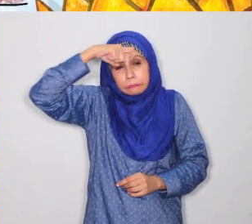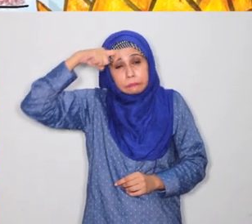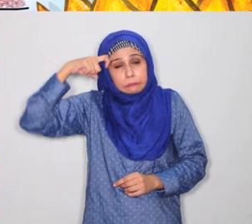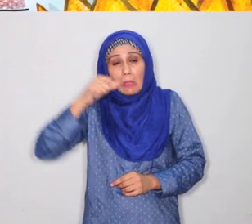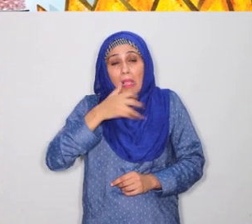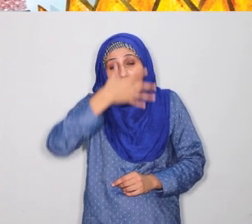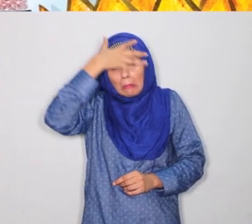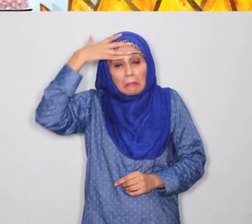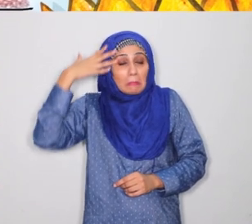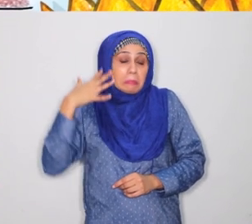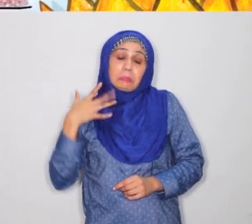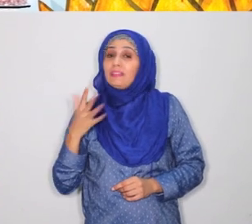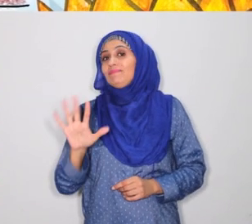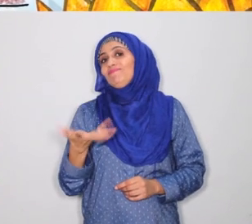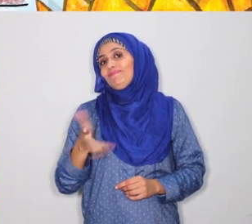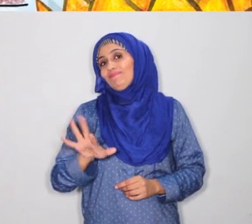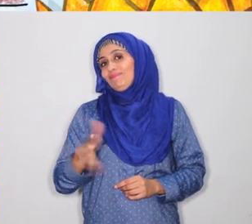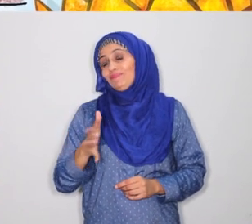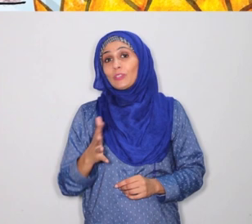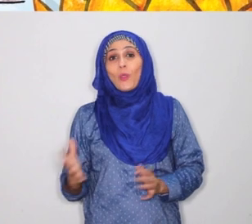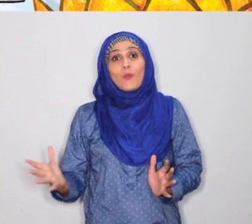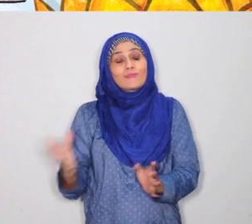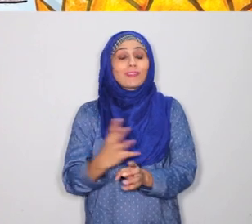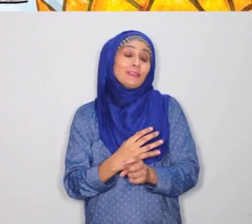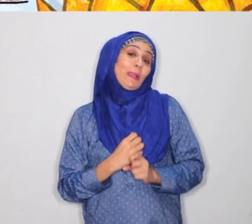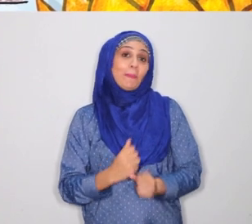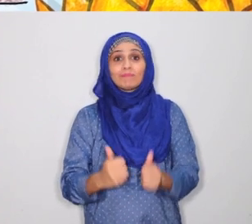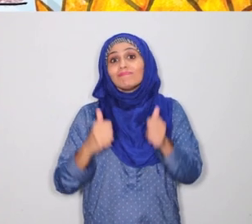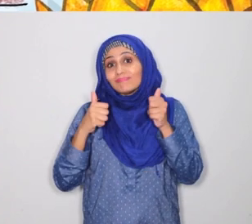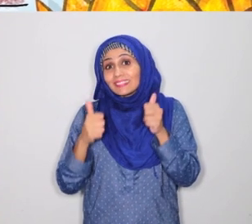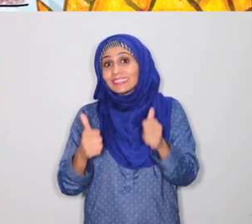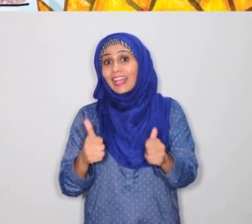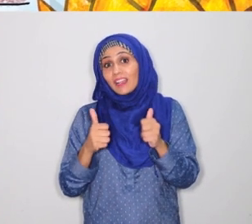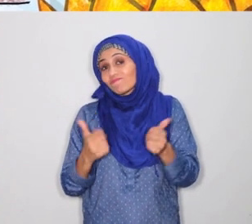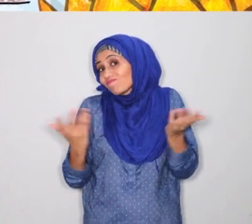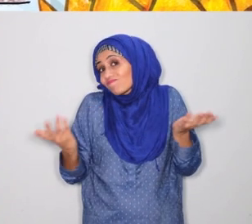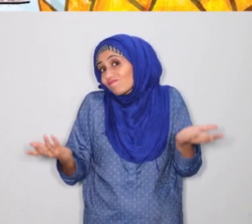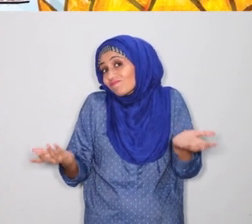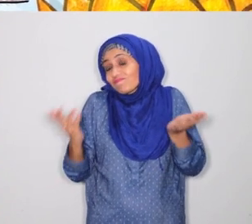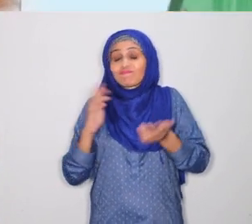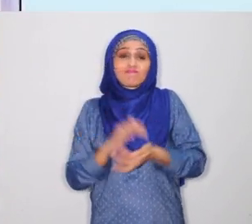ना डूबते और सब कुछ ठीक होता।